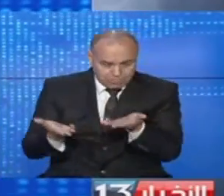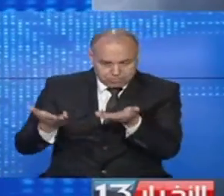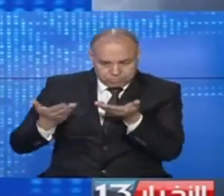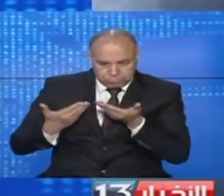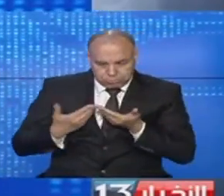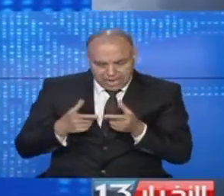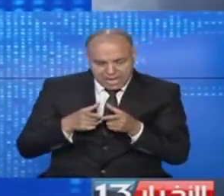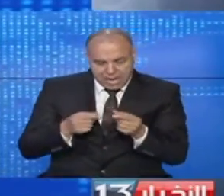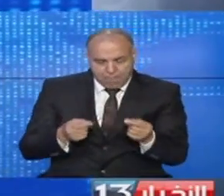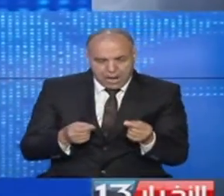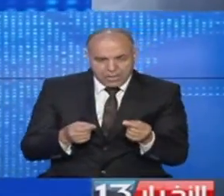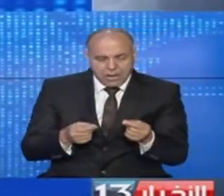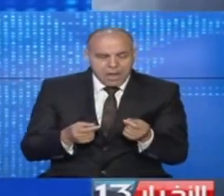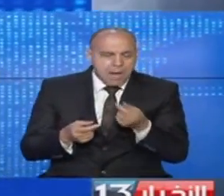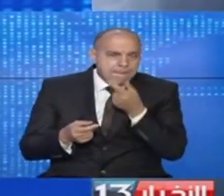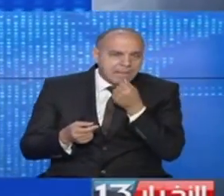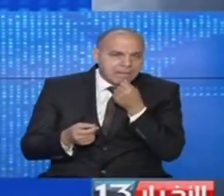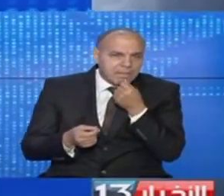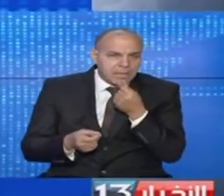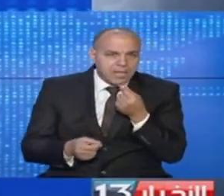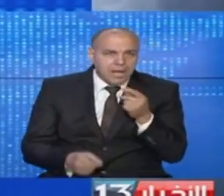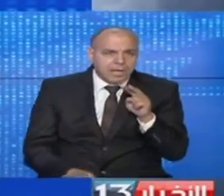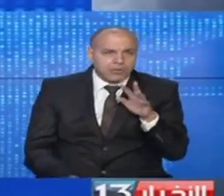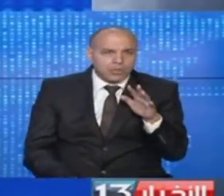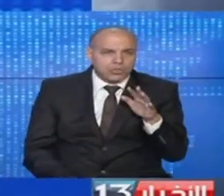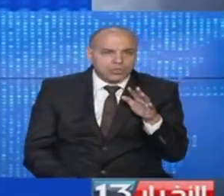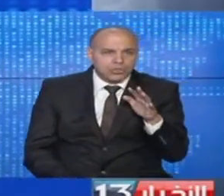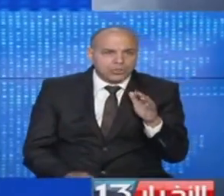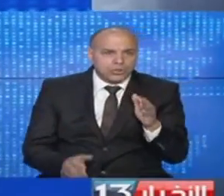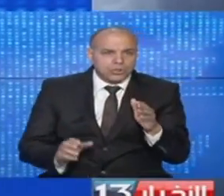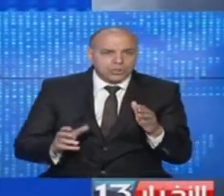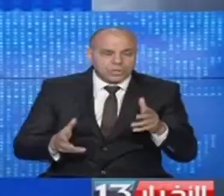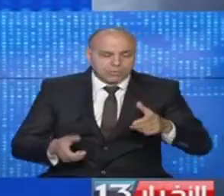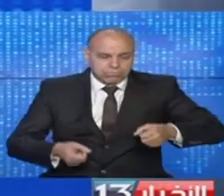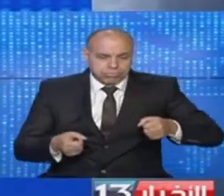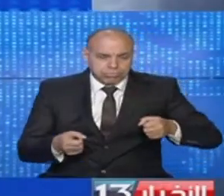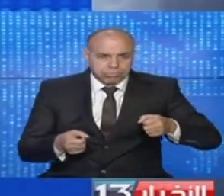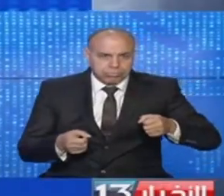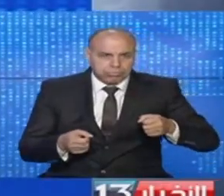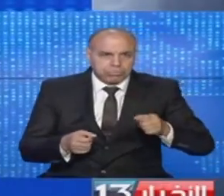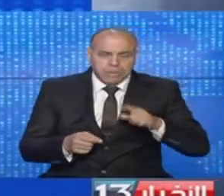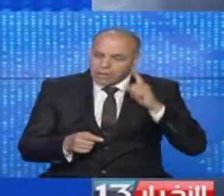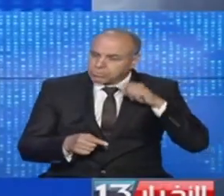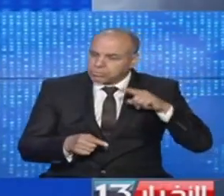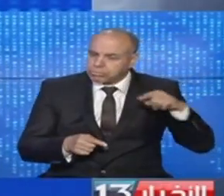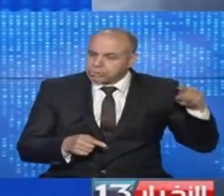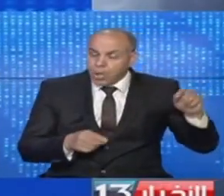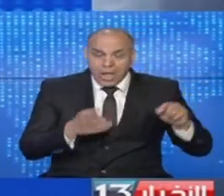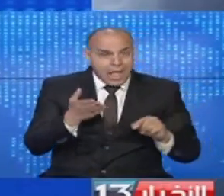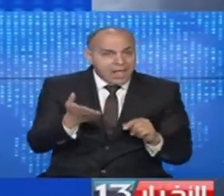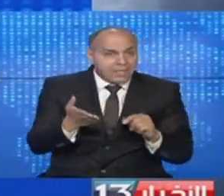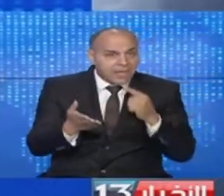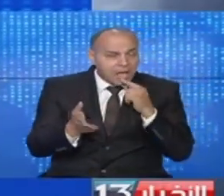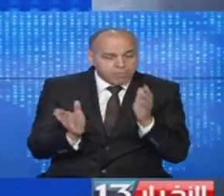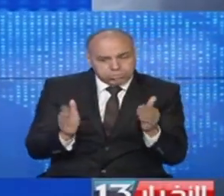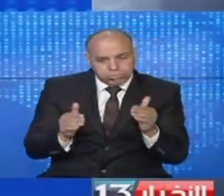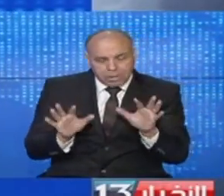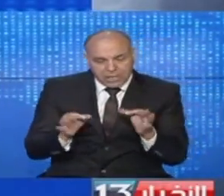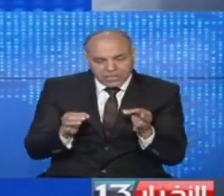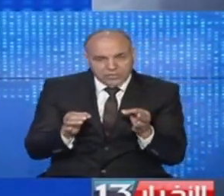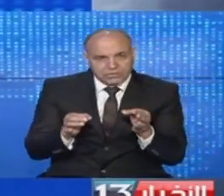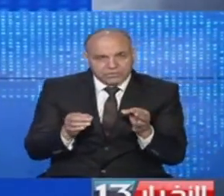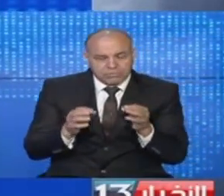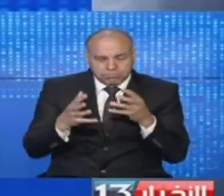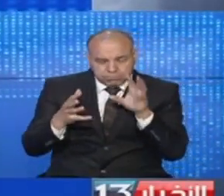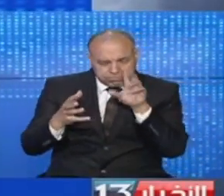من اليابان تتمثل في 25 آلة محمولة لنظام الموجات فوق الصوتية، أجهزة كشف